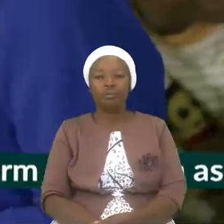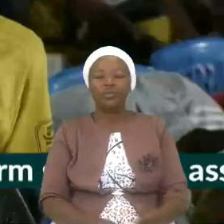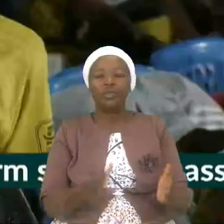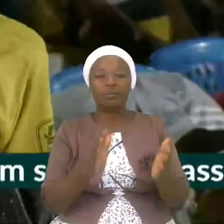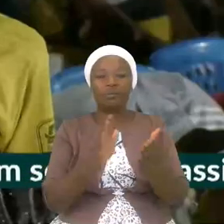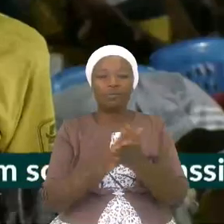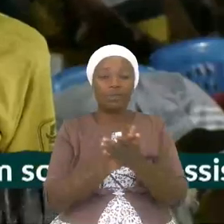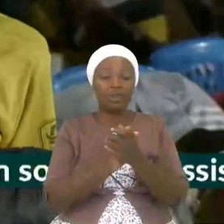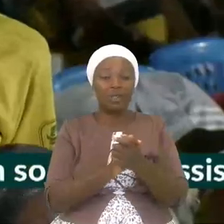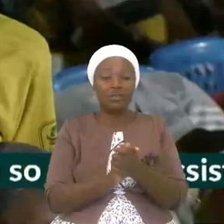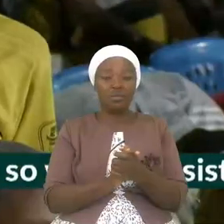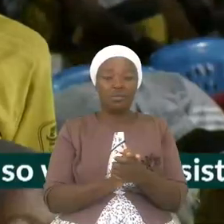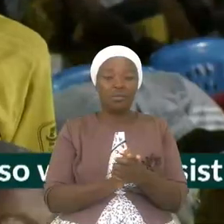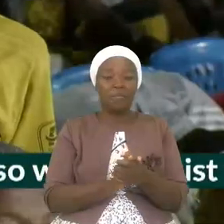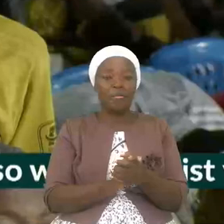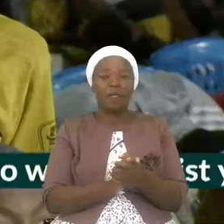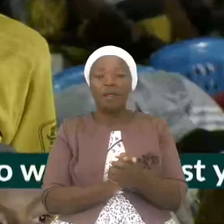Félicitations.